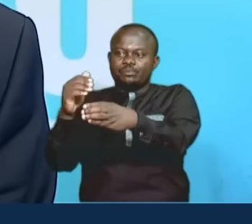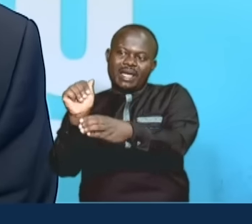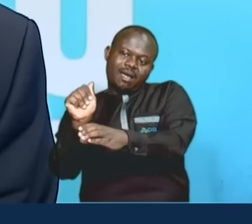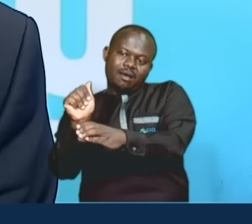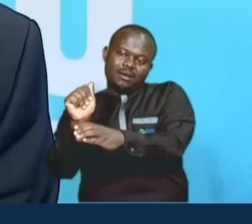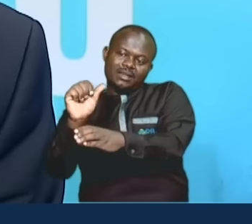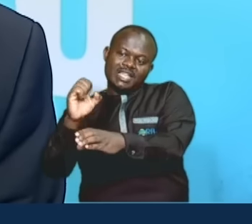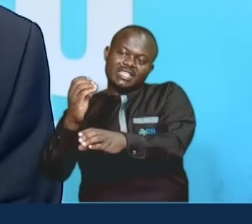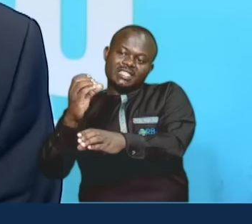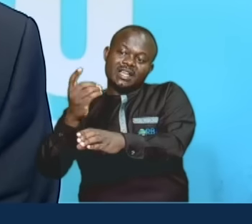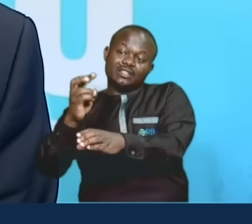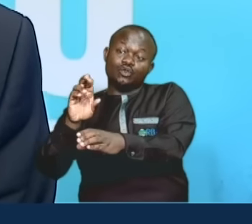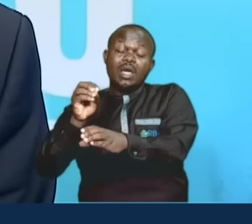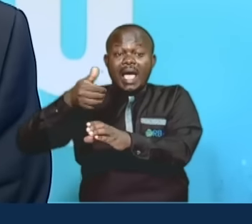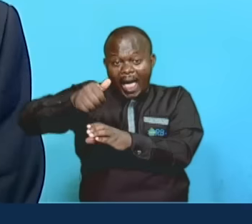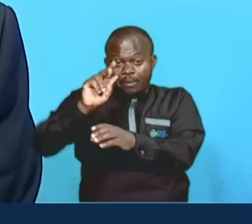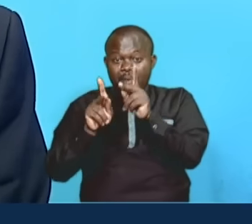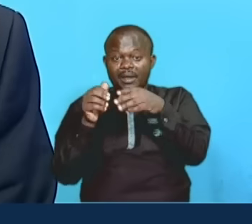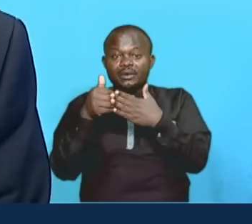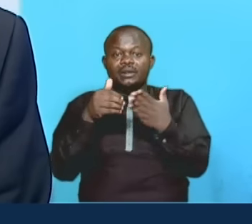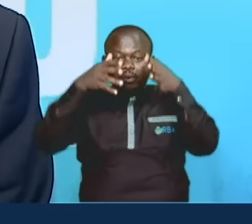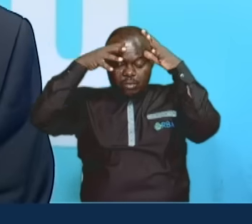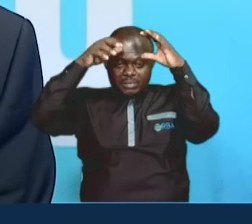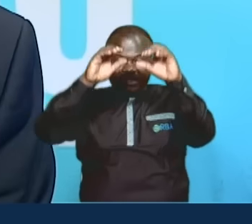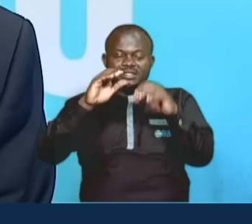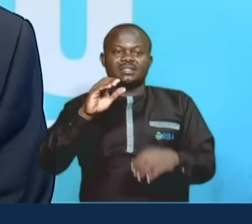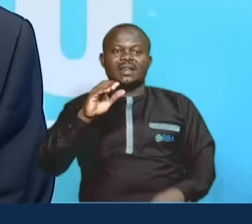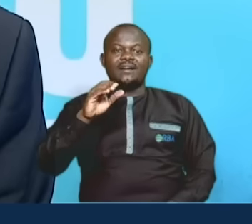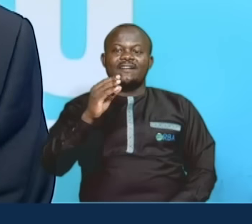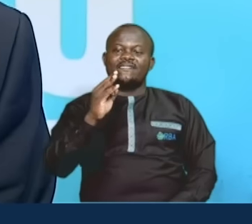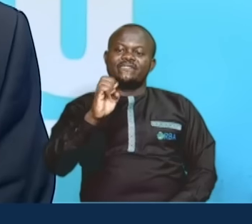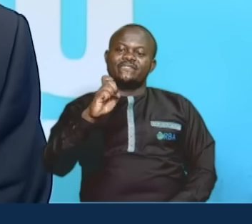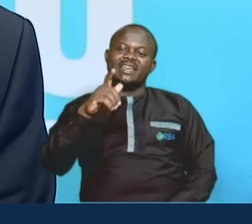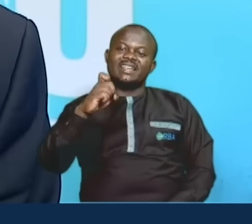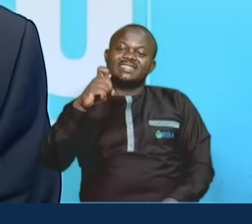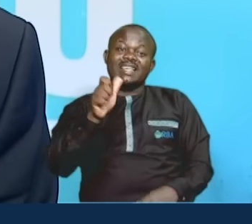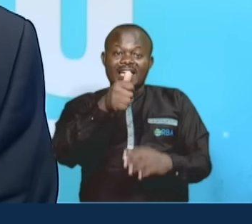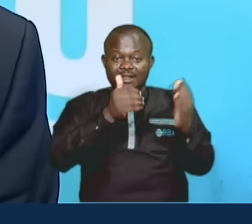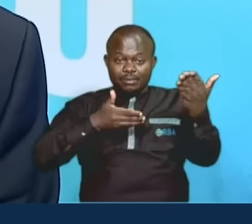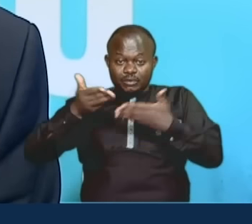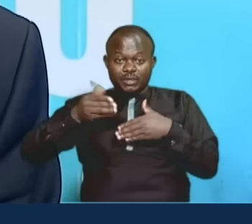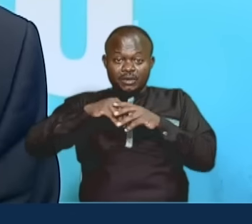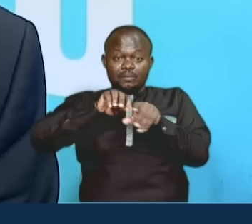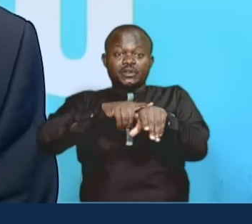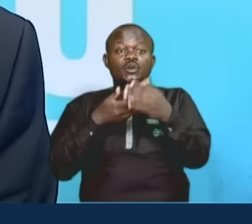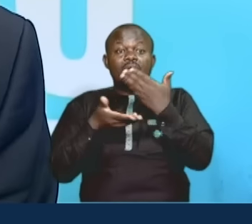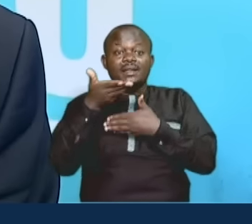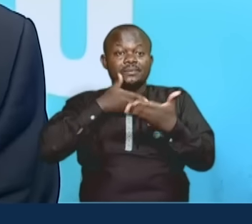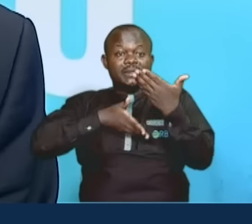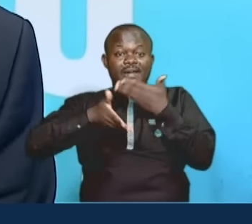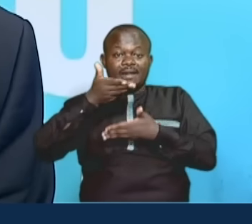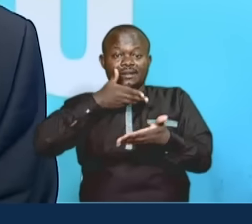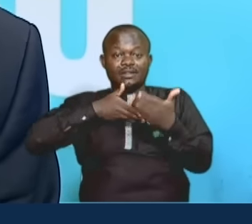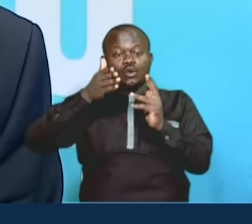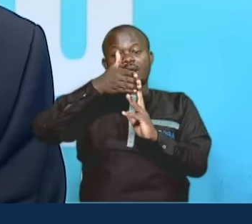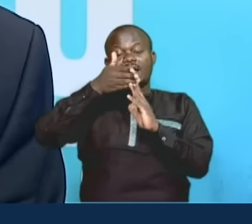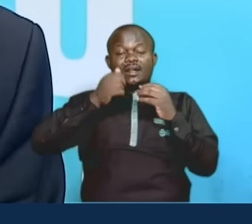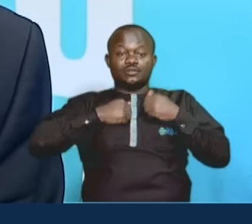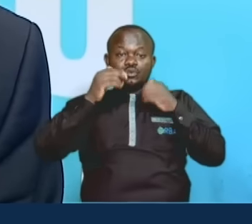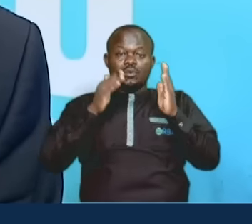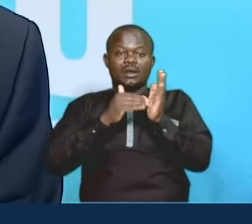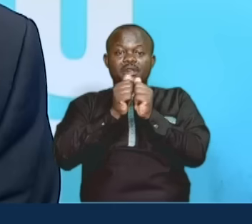bantu nibo Perezida Tshisekedi arimo atumira kugira ngo baze muri Congo igihe harimo hari ibiganiro hagati y'u Rwanda